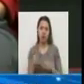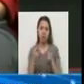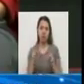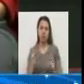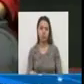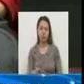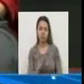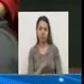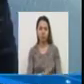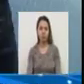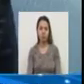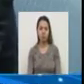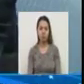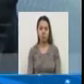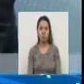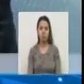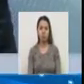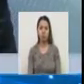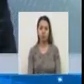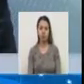төнуі әбден мүмкін.